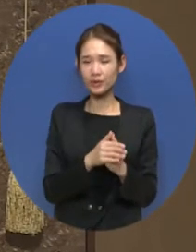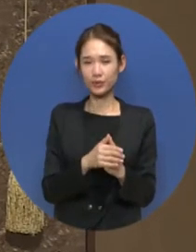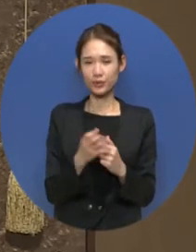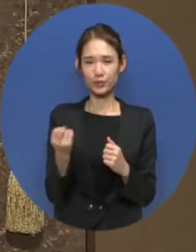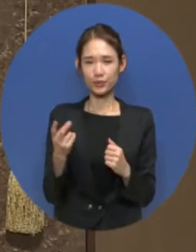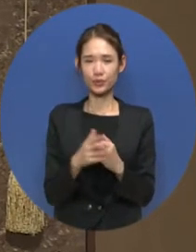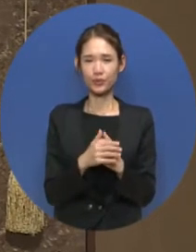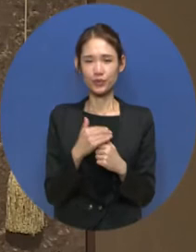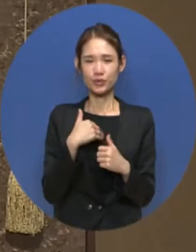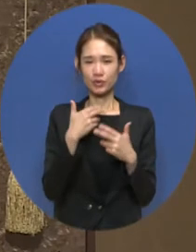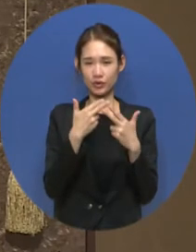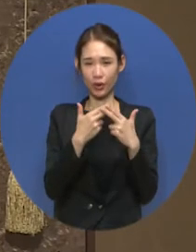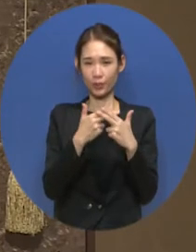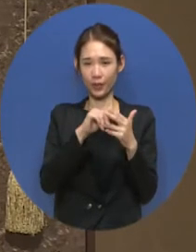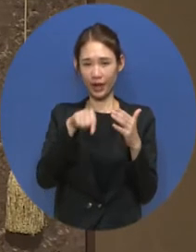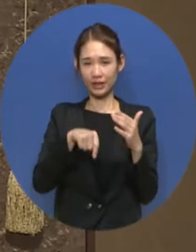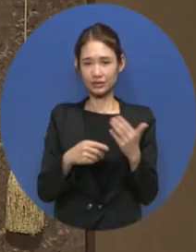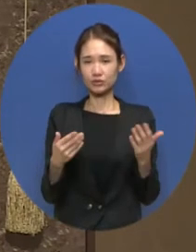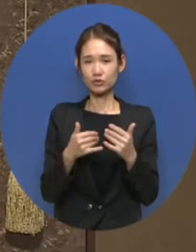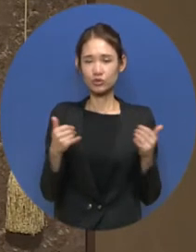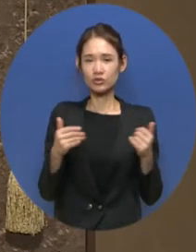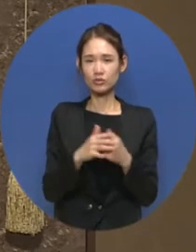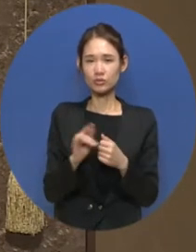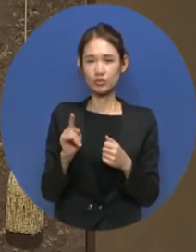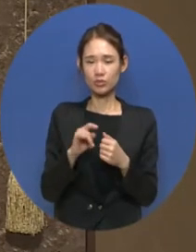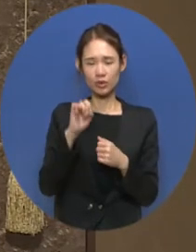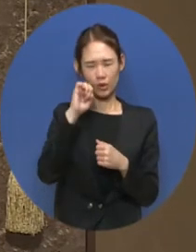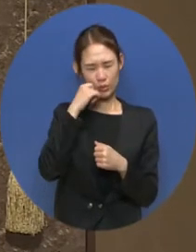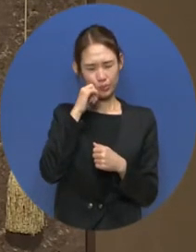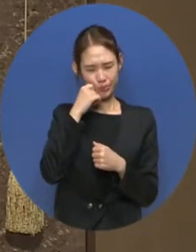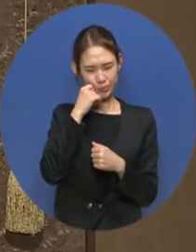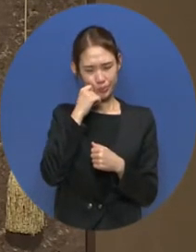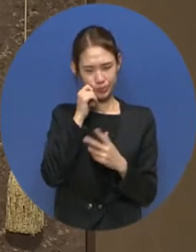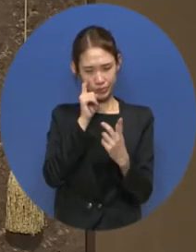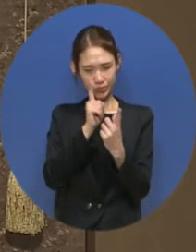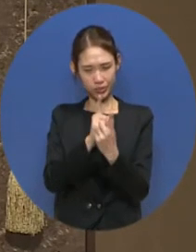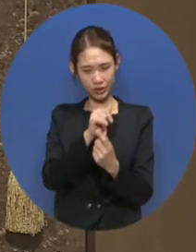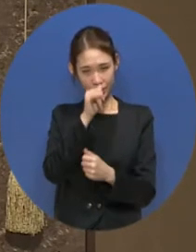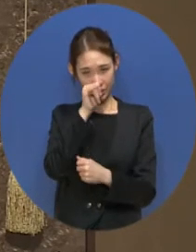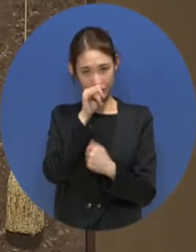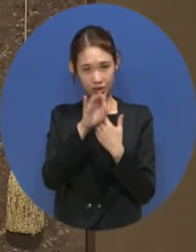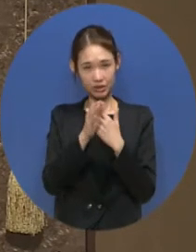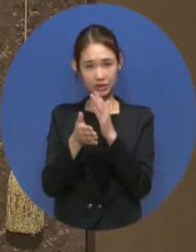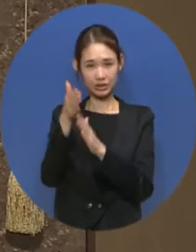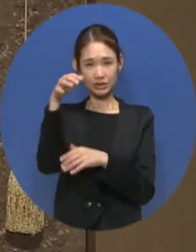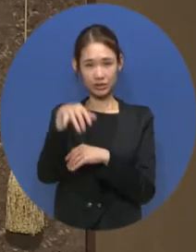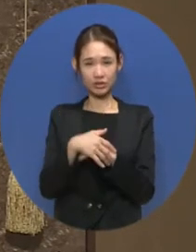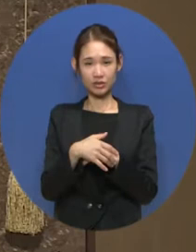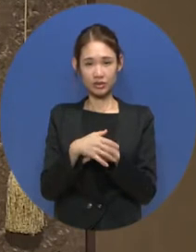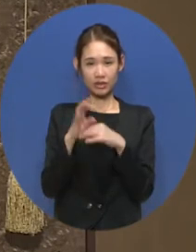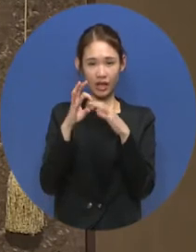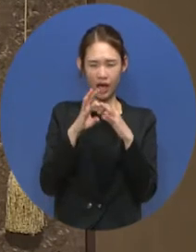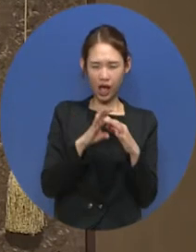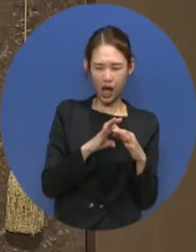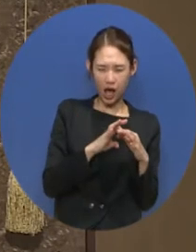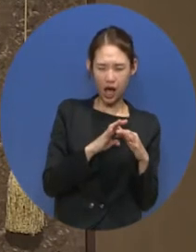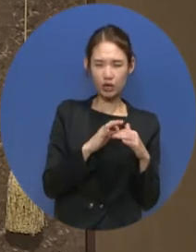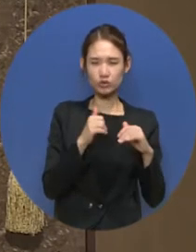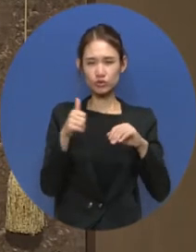또 저희 협회에서 직원들이 이제 좀 어려움이 있는 시설들에 또 지역으로